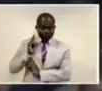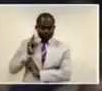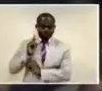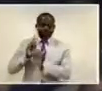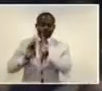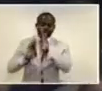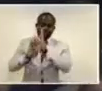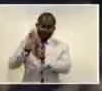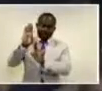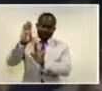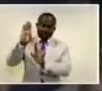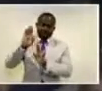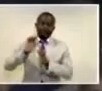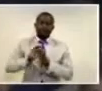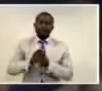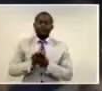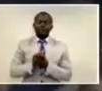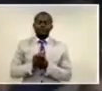n'amajyambere.